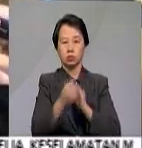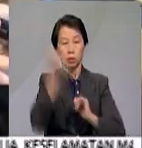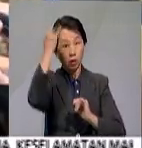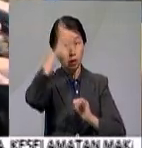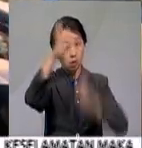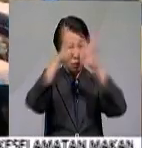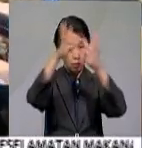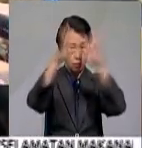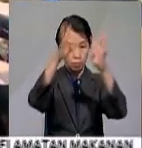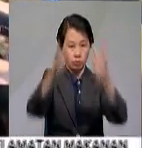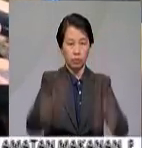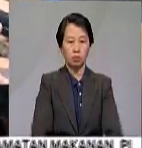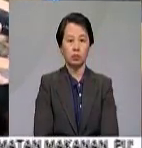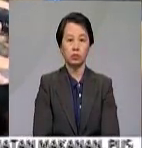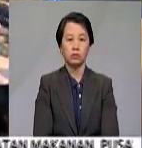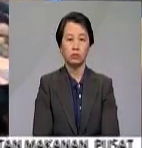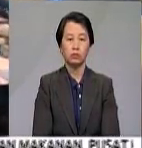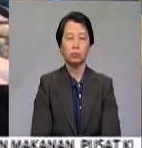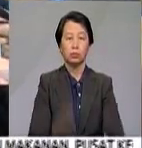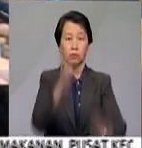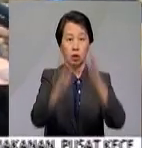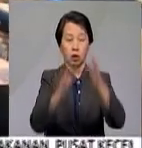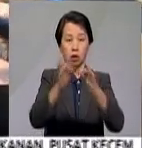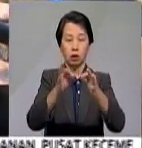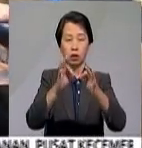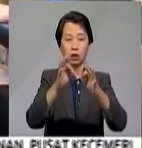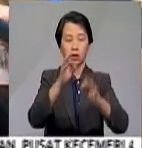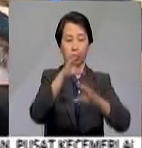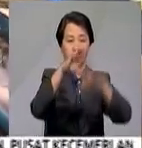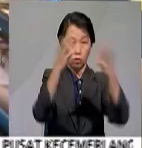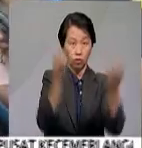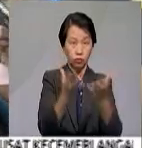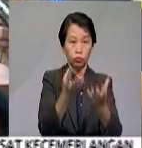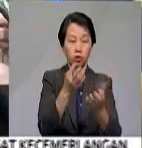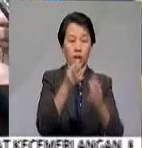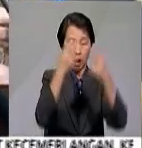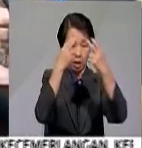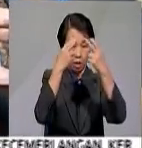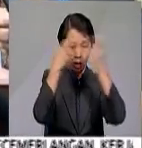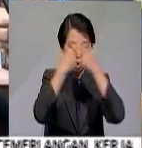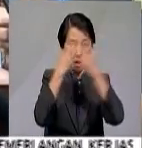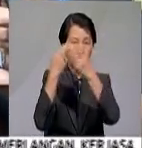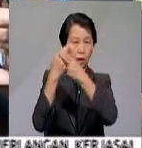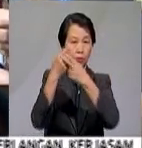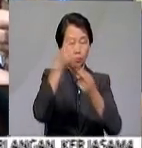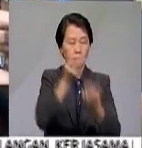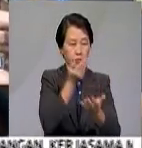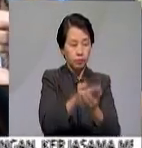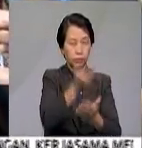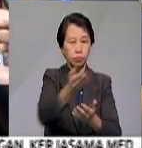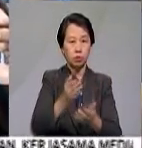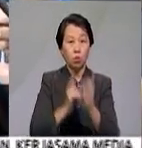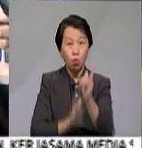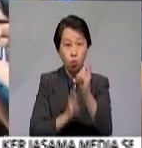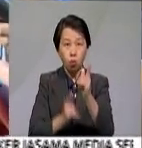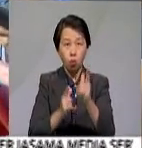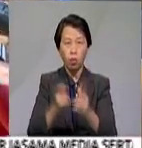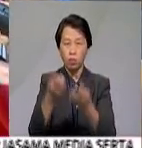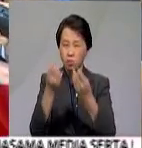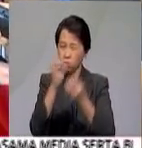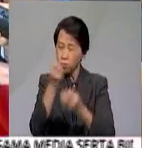inovasi. Kalau di dunia Arab ditumpukan wang mereka untuk beli senjata trillion of